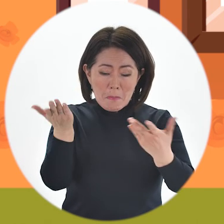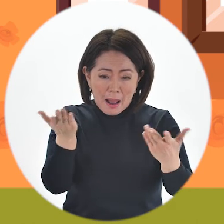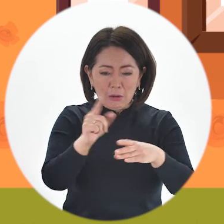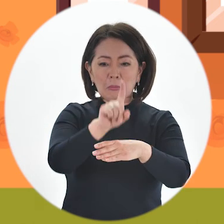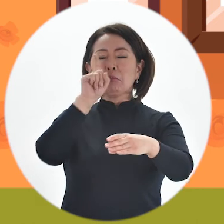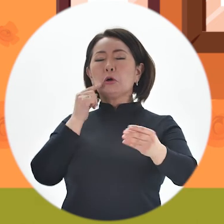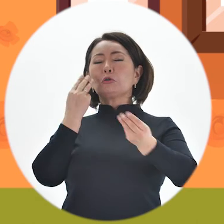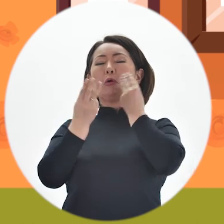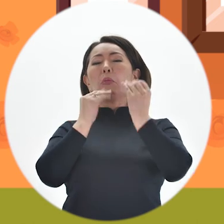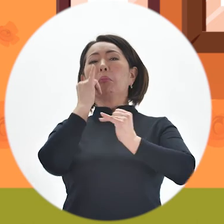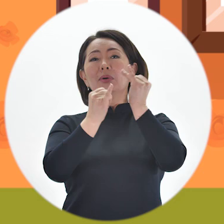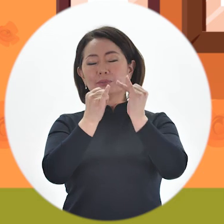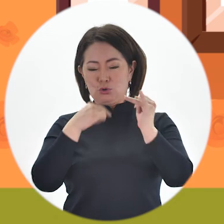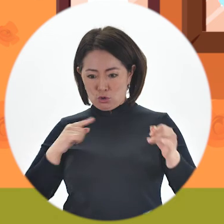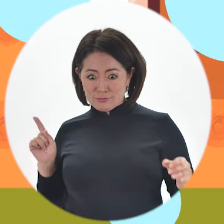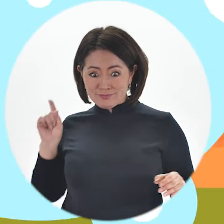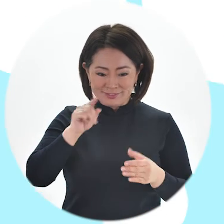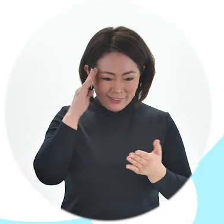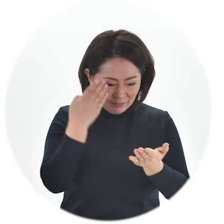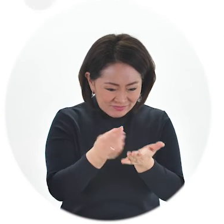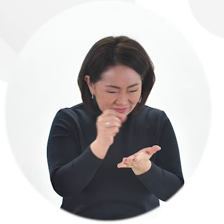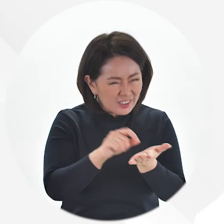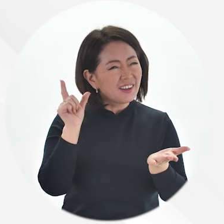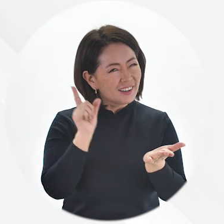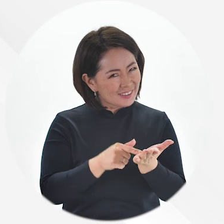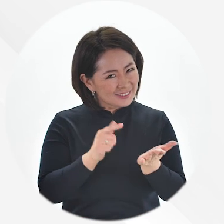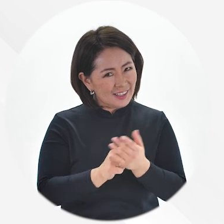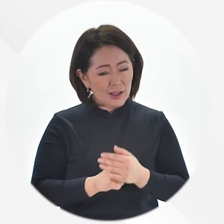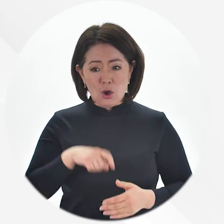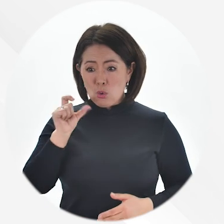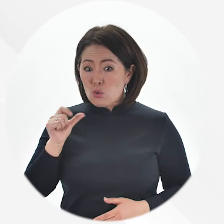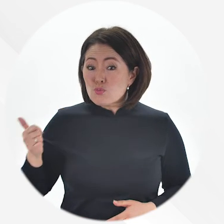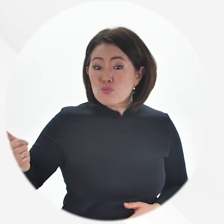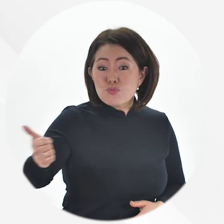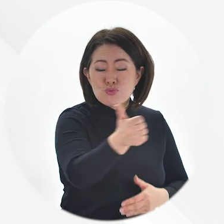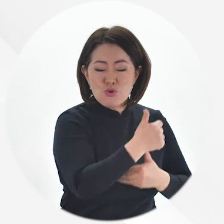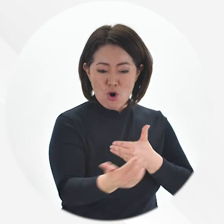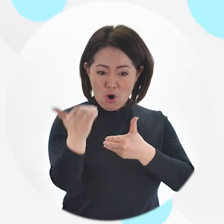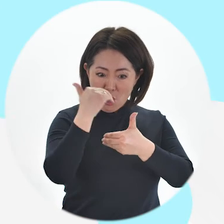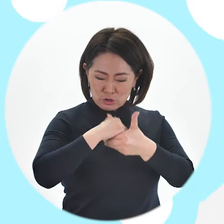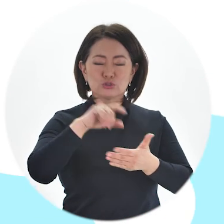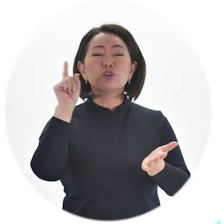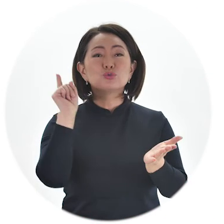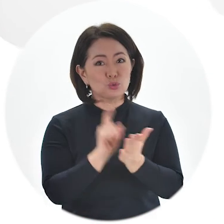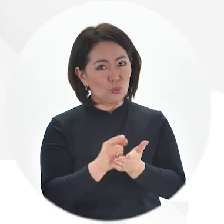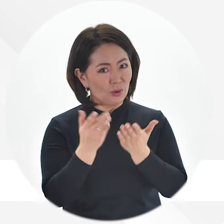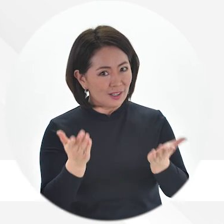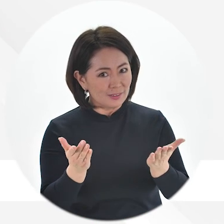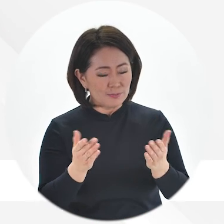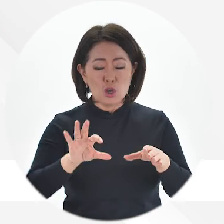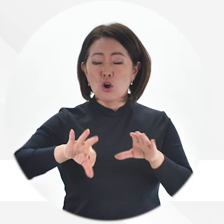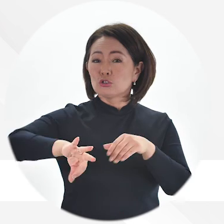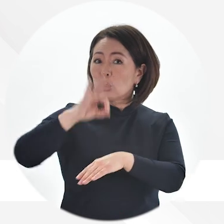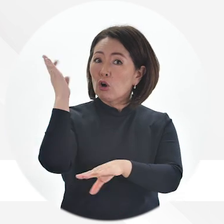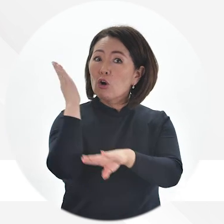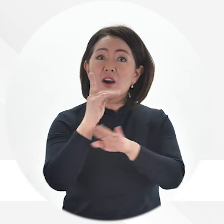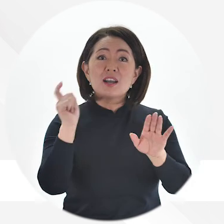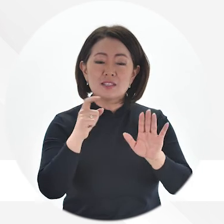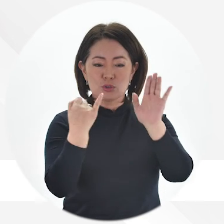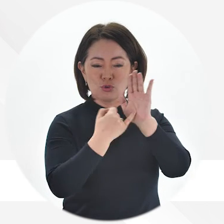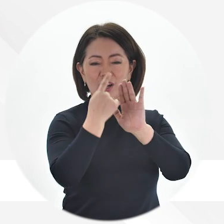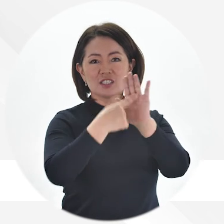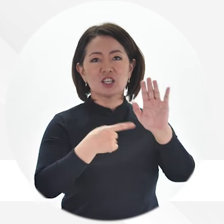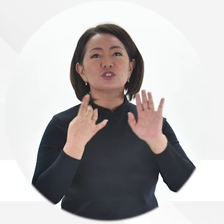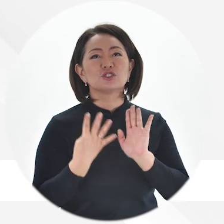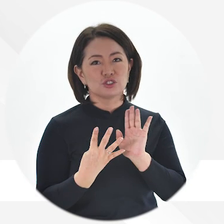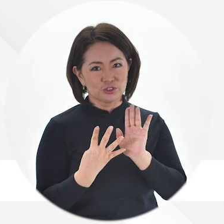шумжжж суусны оронд, оциуд санл Certain х signific Johannes хирээхтыйам бай. Санғу өйлді санғу үшбүрің арлца жүхін. Санғу үхудүр зорудғар